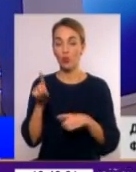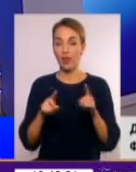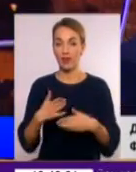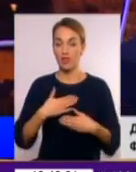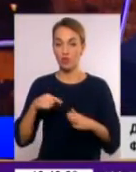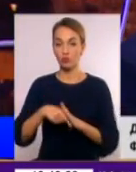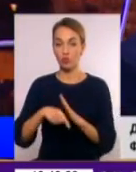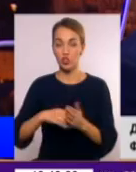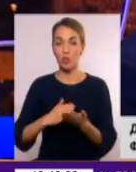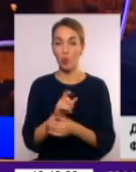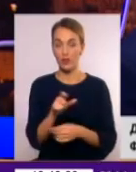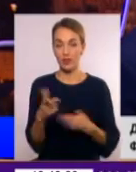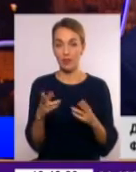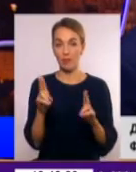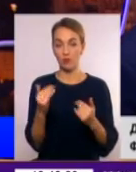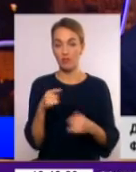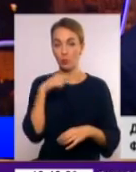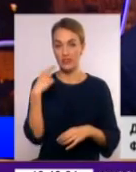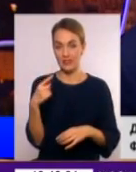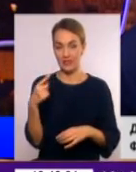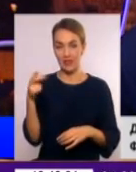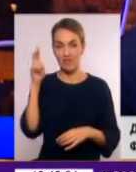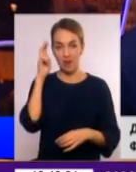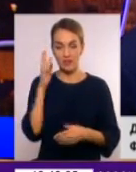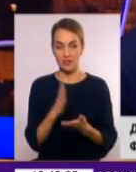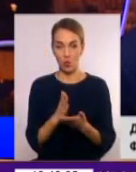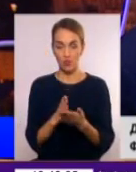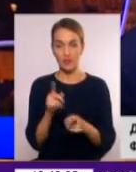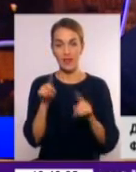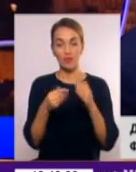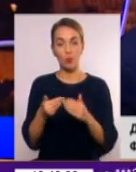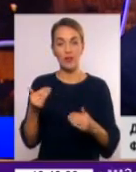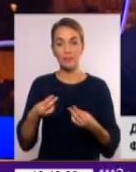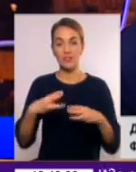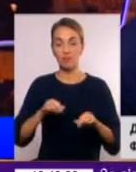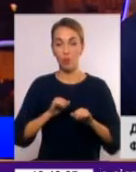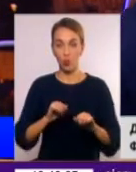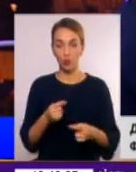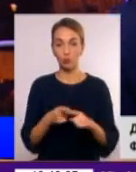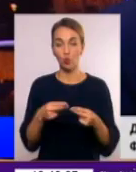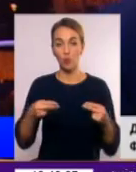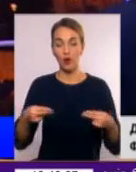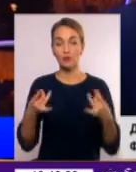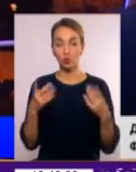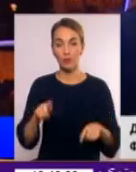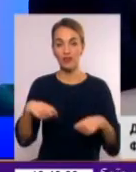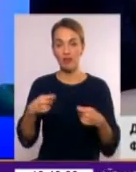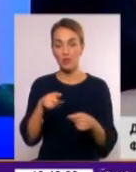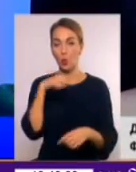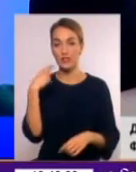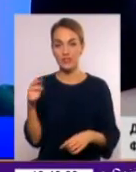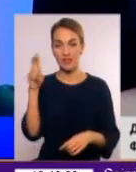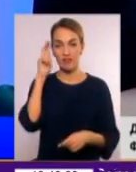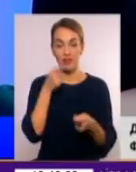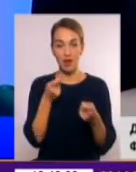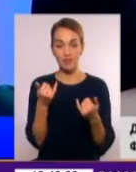наших внутрішніх політиків, які, як правило, зараз в Російській Федерації знаходяться, деяких попередніх міністрів оборони, да? Тому що контракти просто передавалися Російській